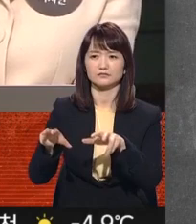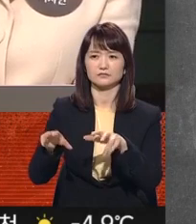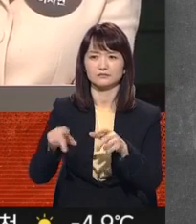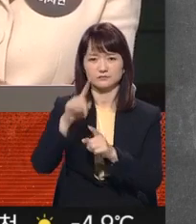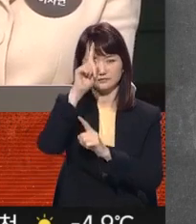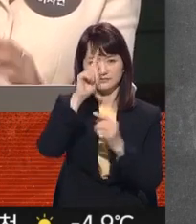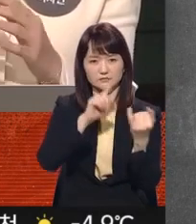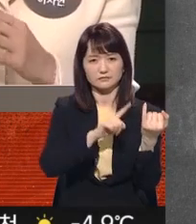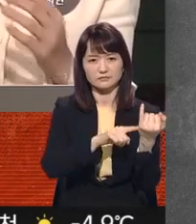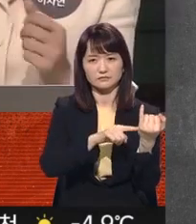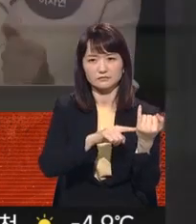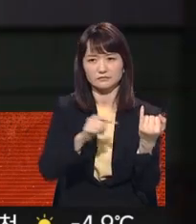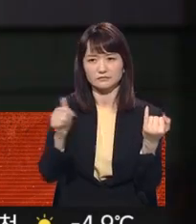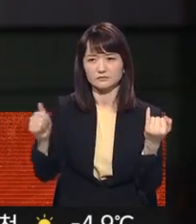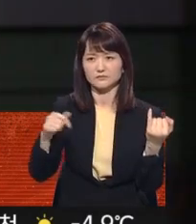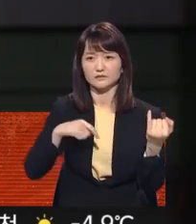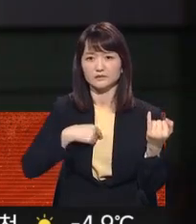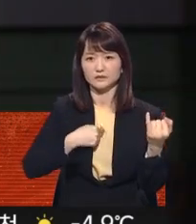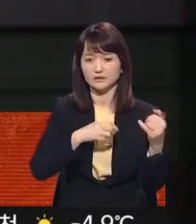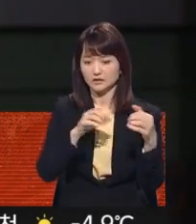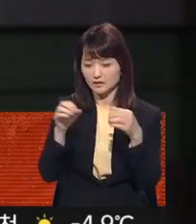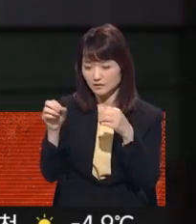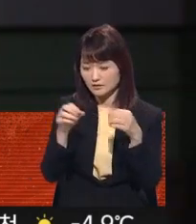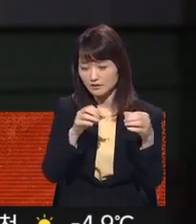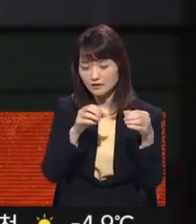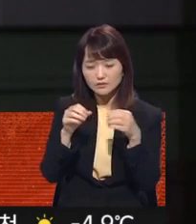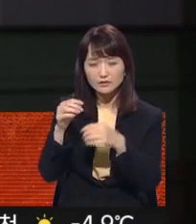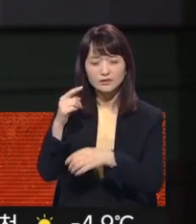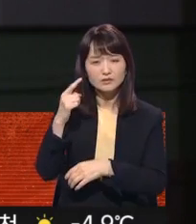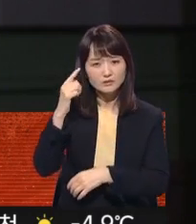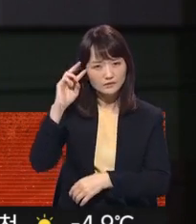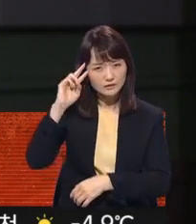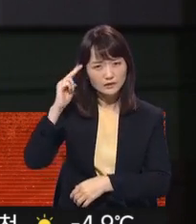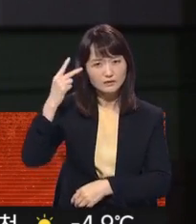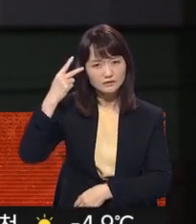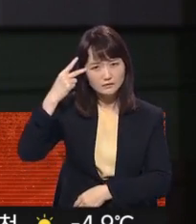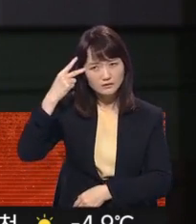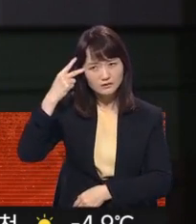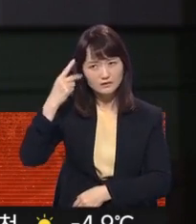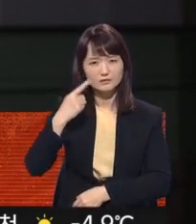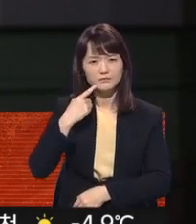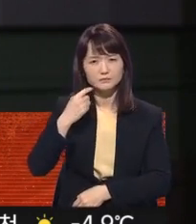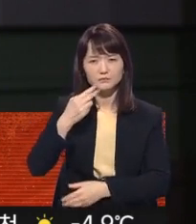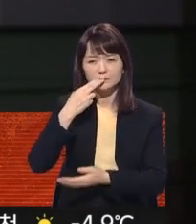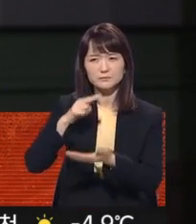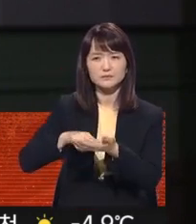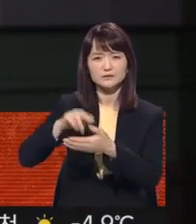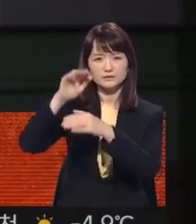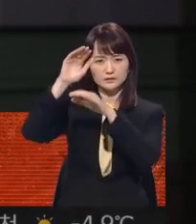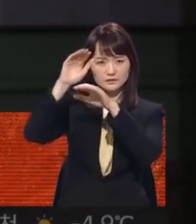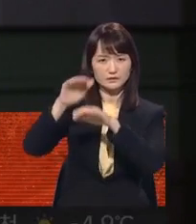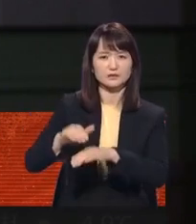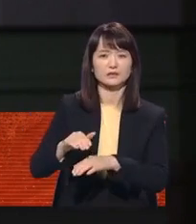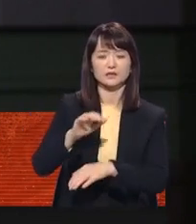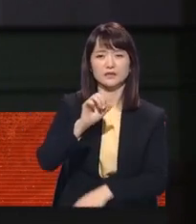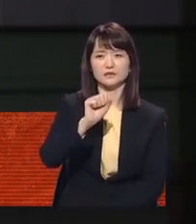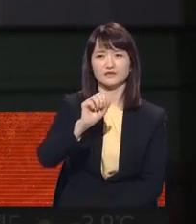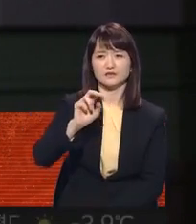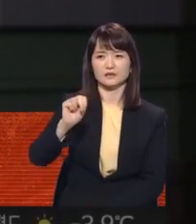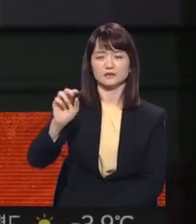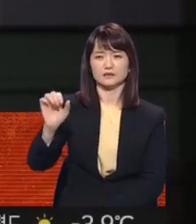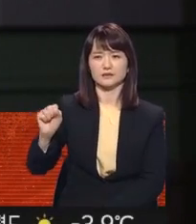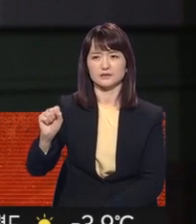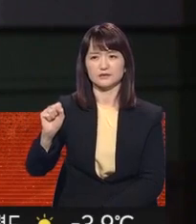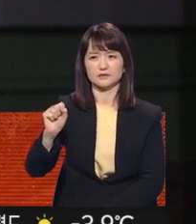이수진 원장과 자기가 메시지를 주고 받은 거라고 생각을 하고 있는 것 같습니다 그 협박 편지 내용도 살펴보면 sns를